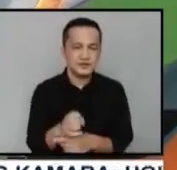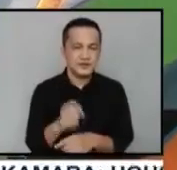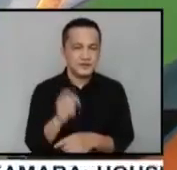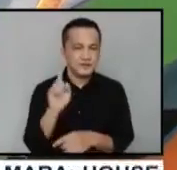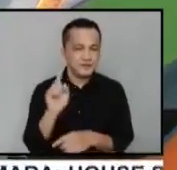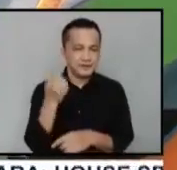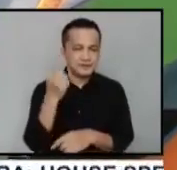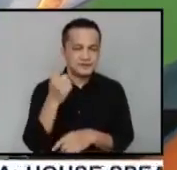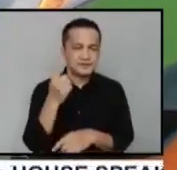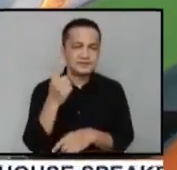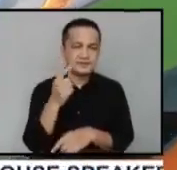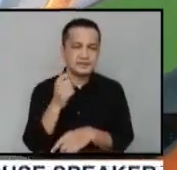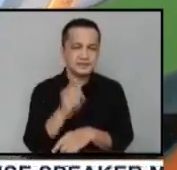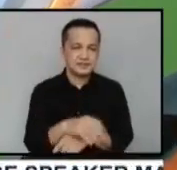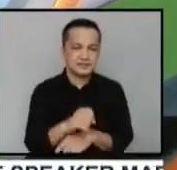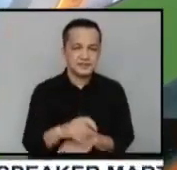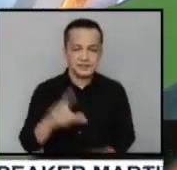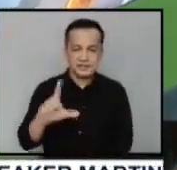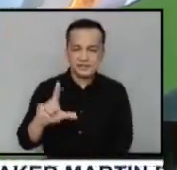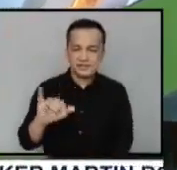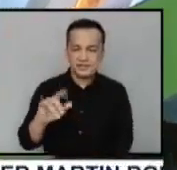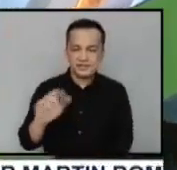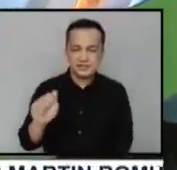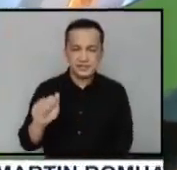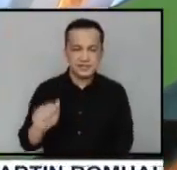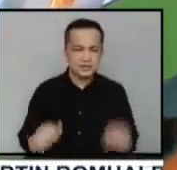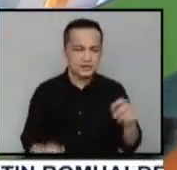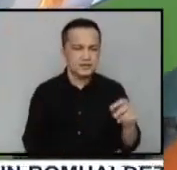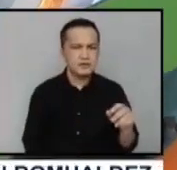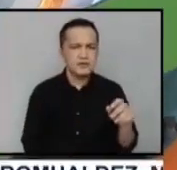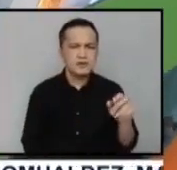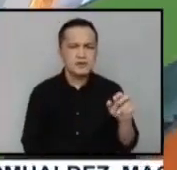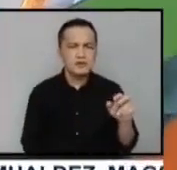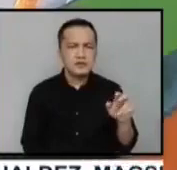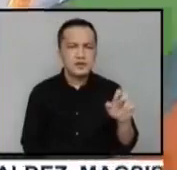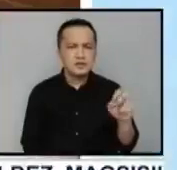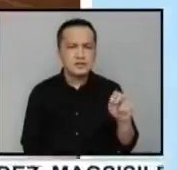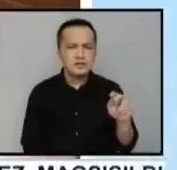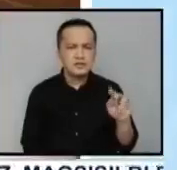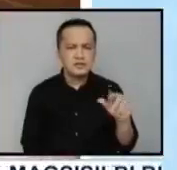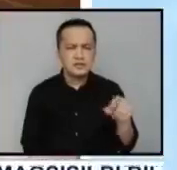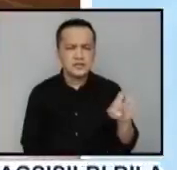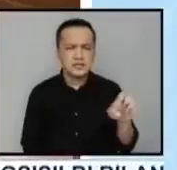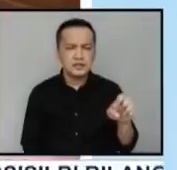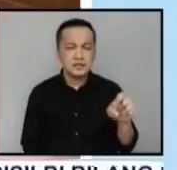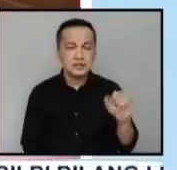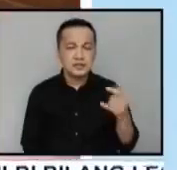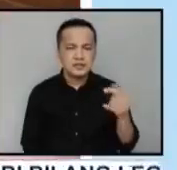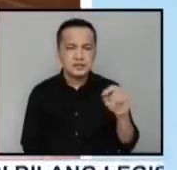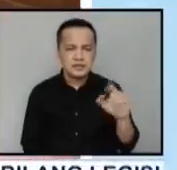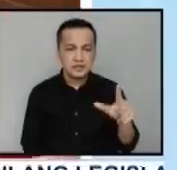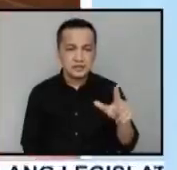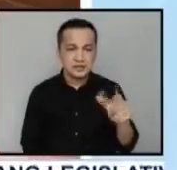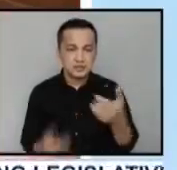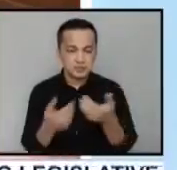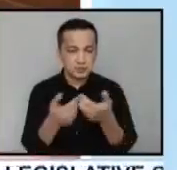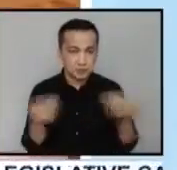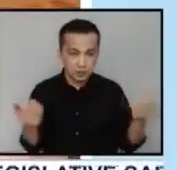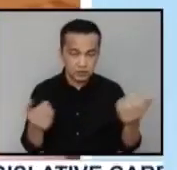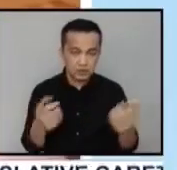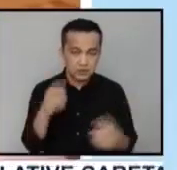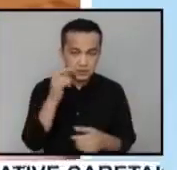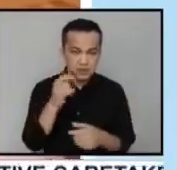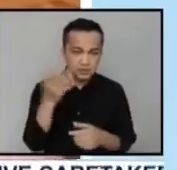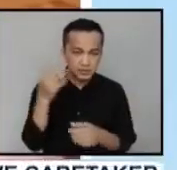Liza Soberano, Enrique Hill, break na nga ba? Eh, sa YouTube show ng dating talent manager ni